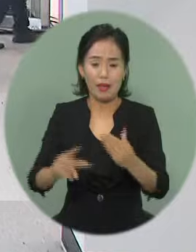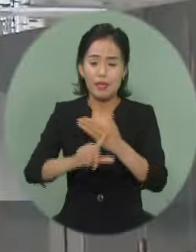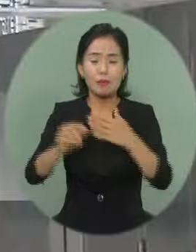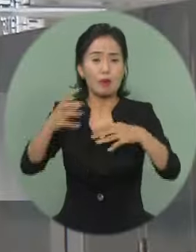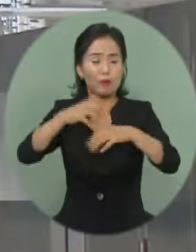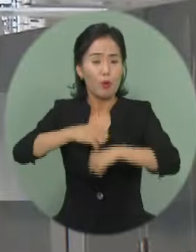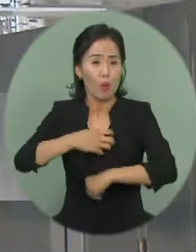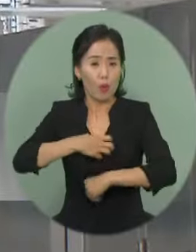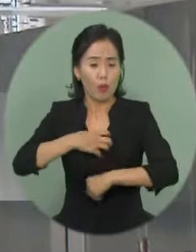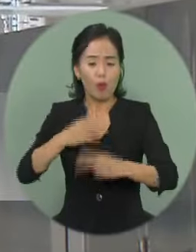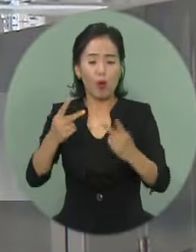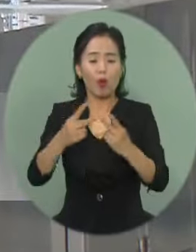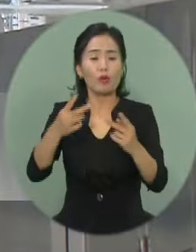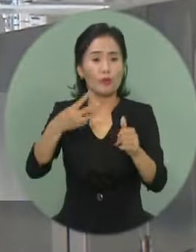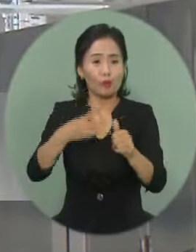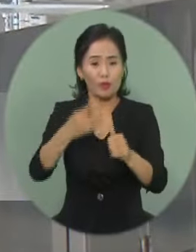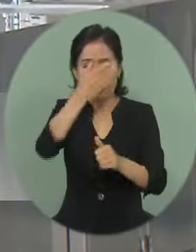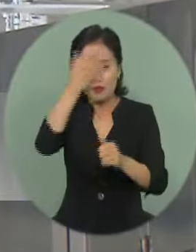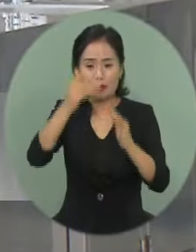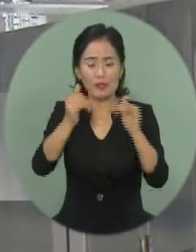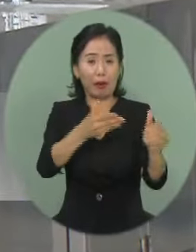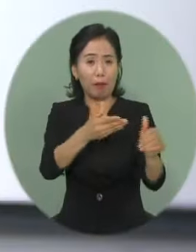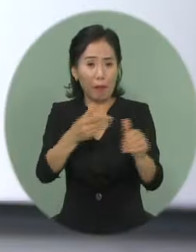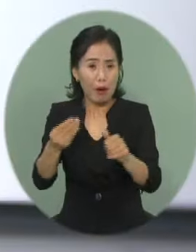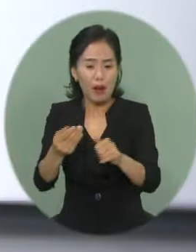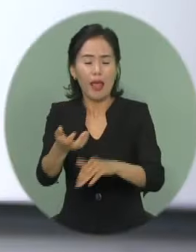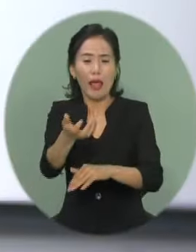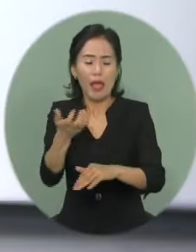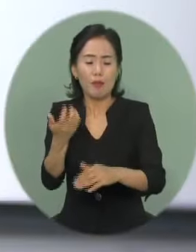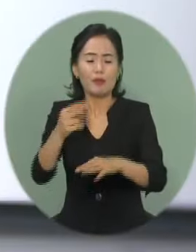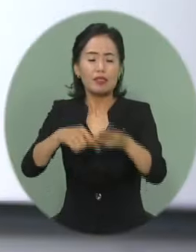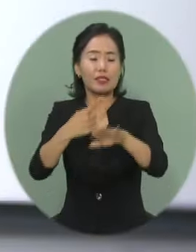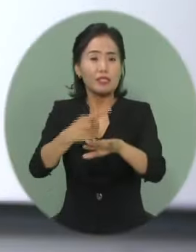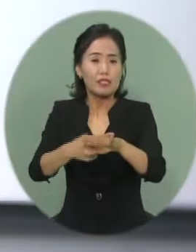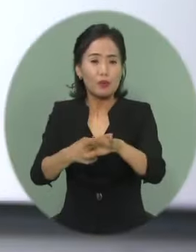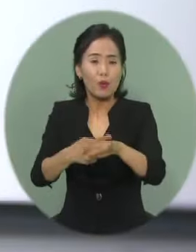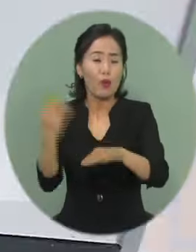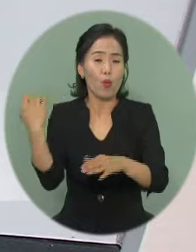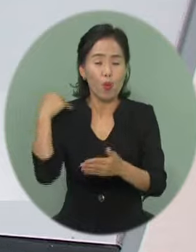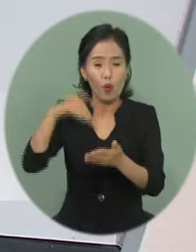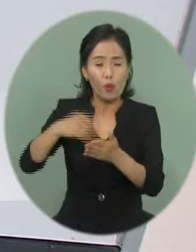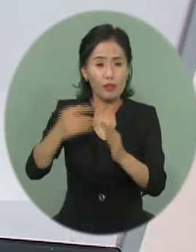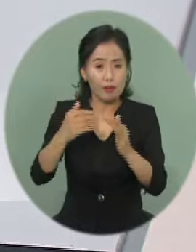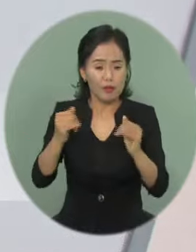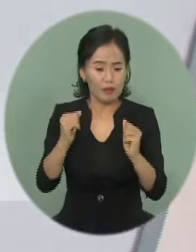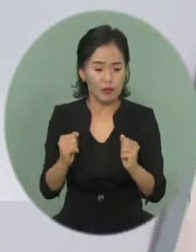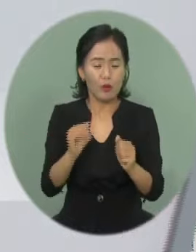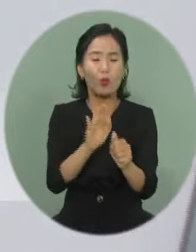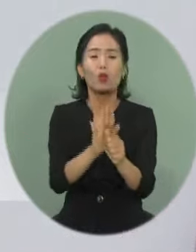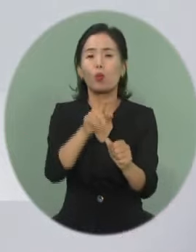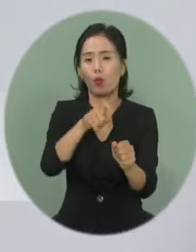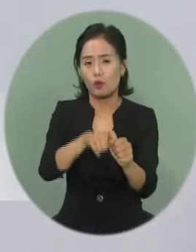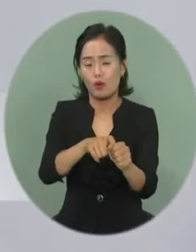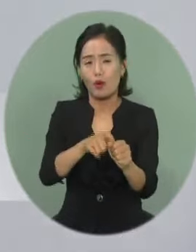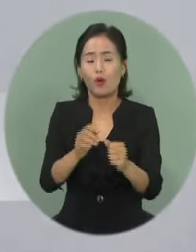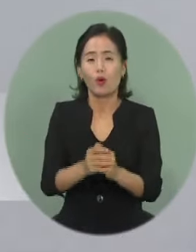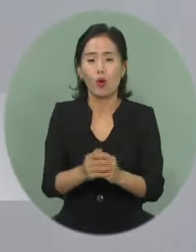지방소멸 위기에 처한 곡성군이 청년 인구 유입과 예비 귀농인들의 안정적인 정착을 돕고자 체류형 복합 거점